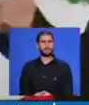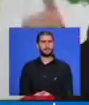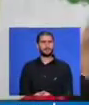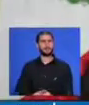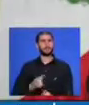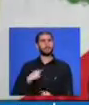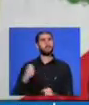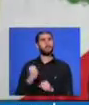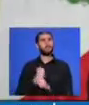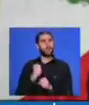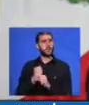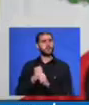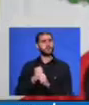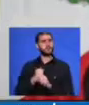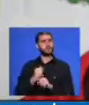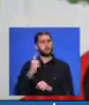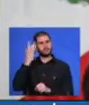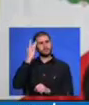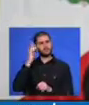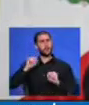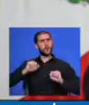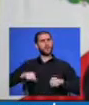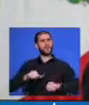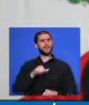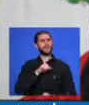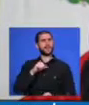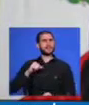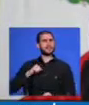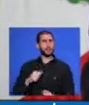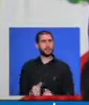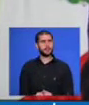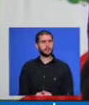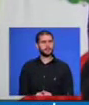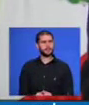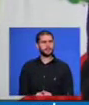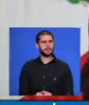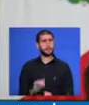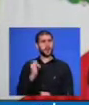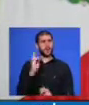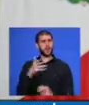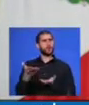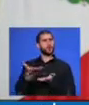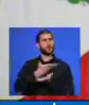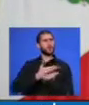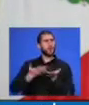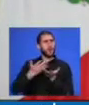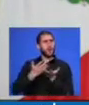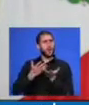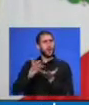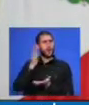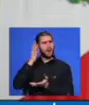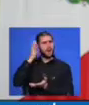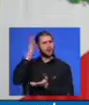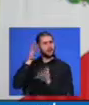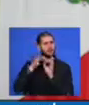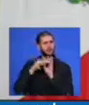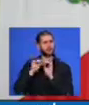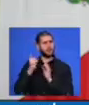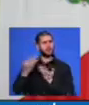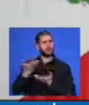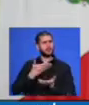Actuamos con autonomía, con independencia. Sí hay cooperación, y la va a seguir